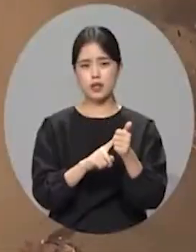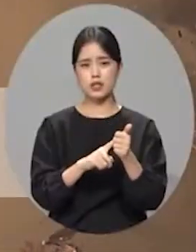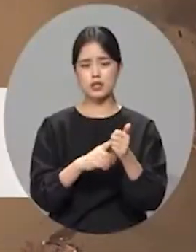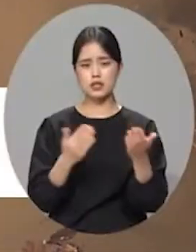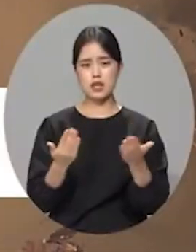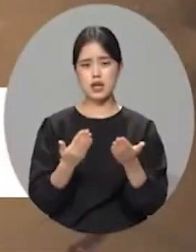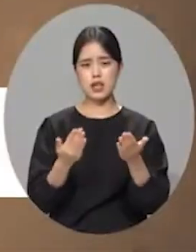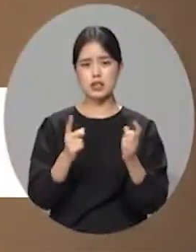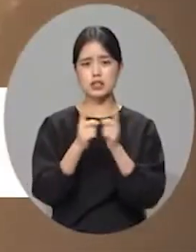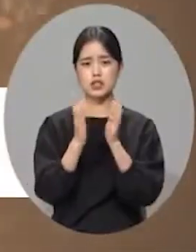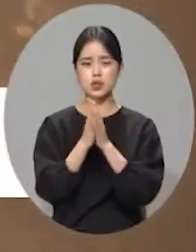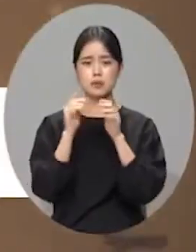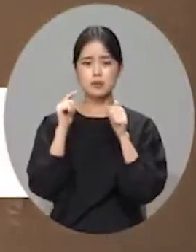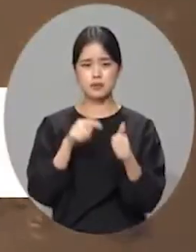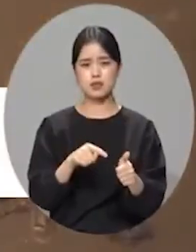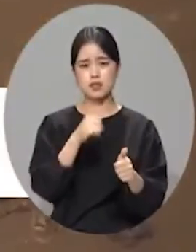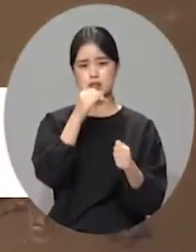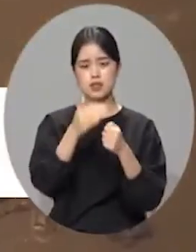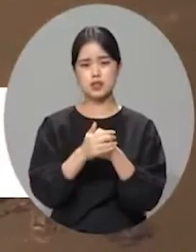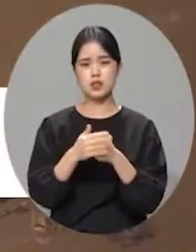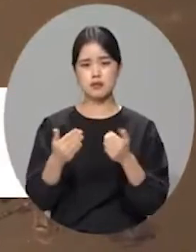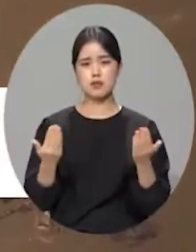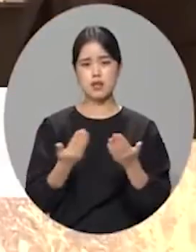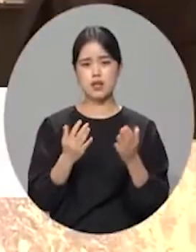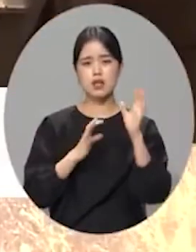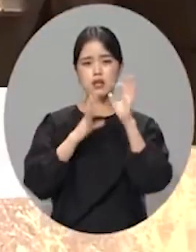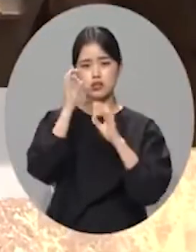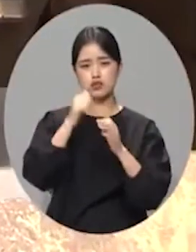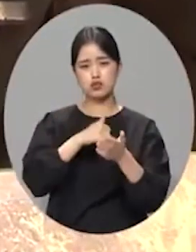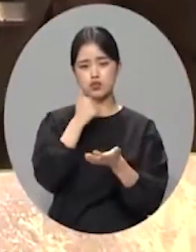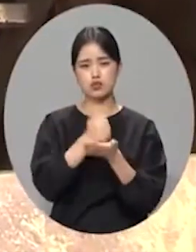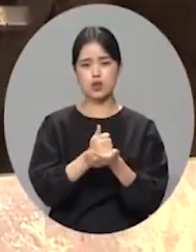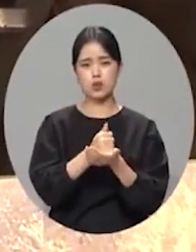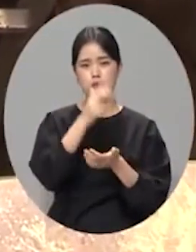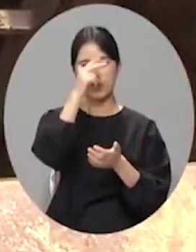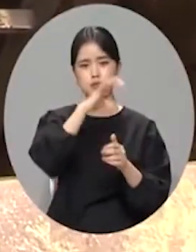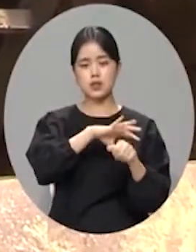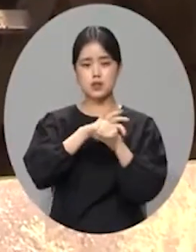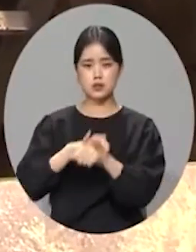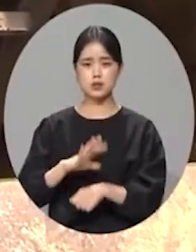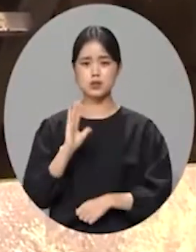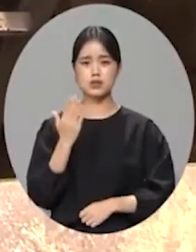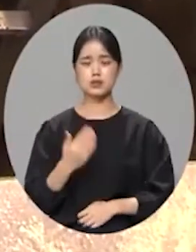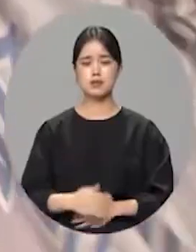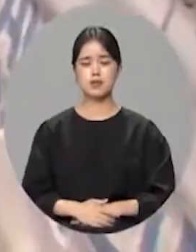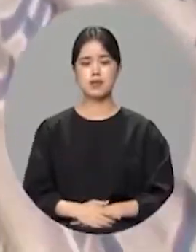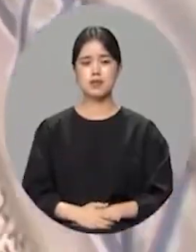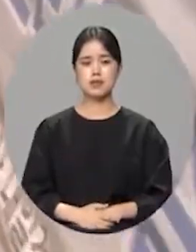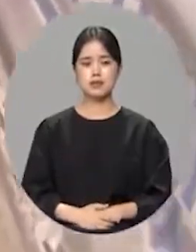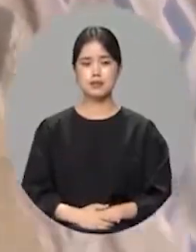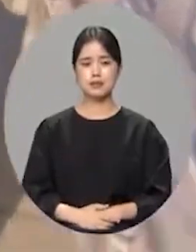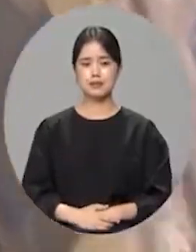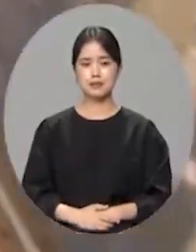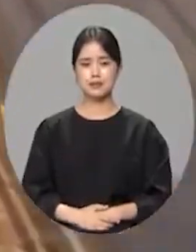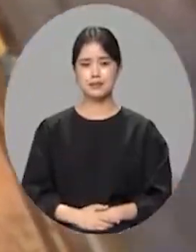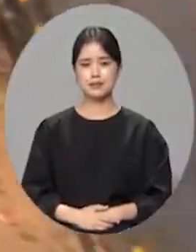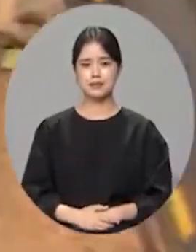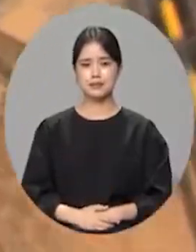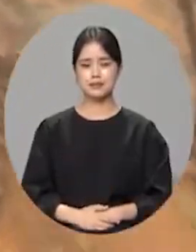작업을 직접적으로 지시했다고 보고 업무상 과실치사 혐의로 검찰에 송치했습니다. MBC 뉴스 허연호입니다.